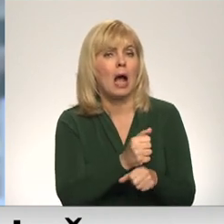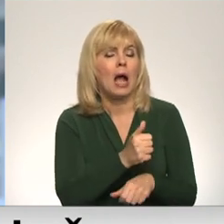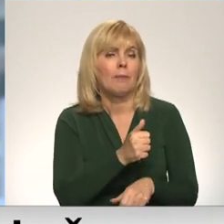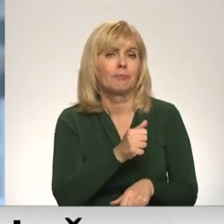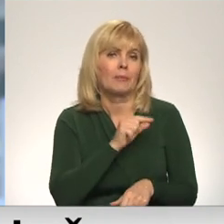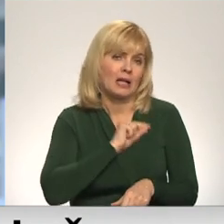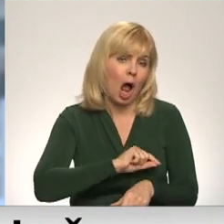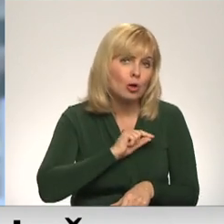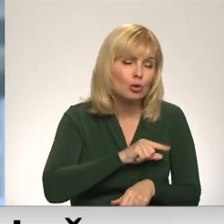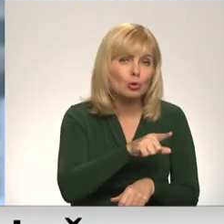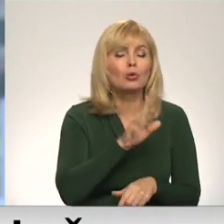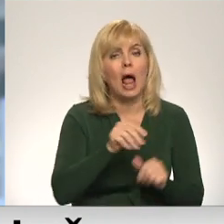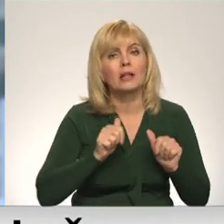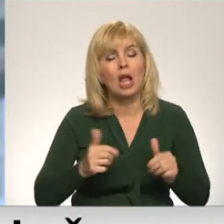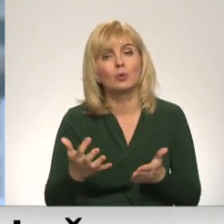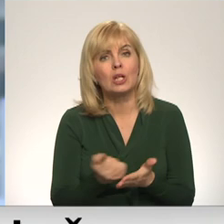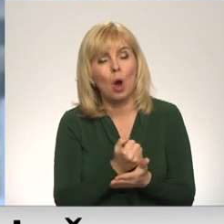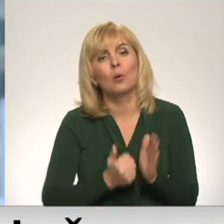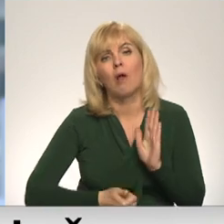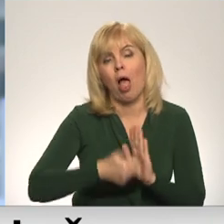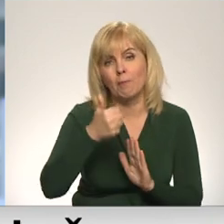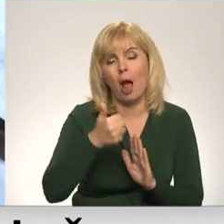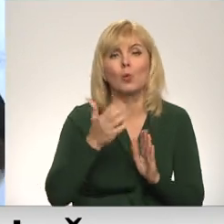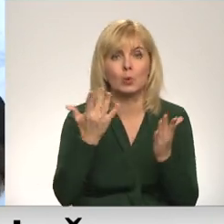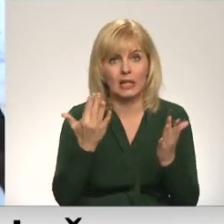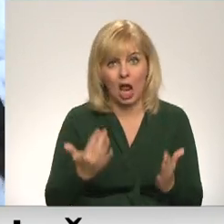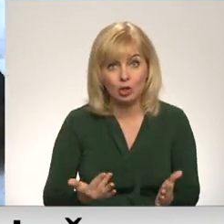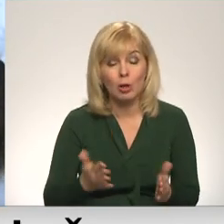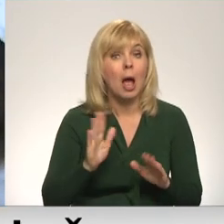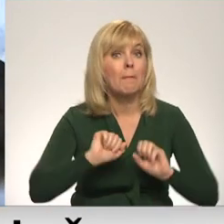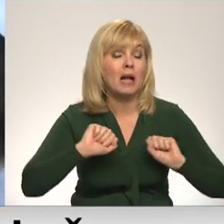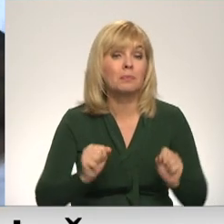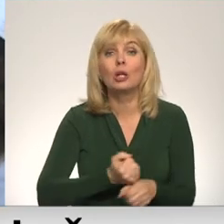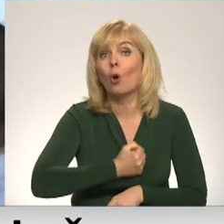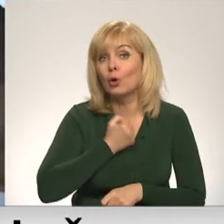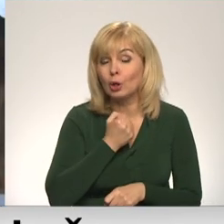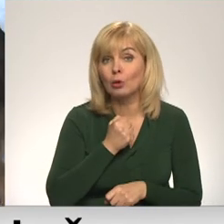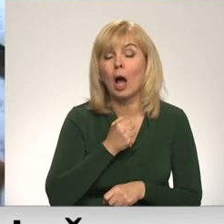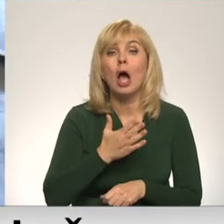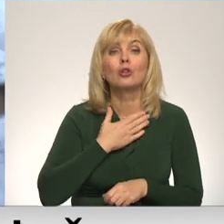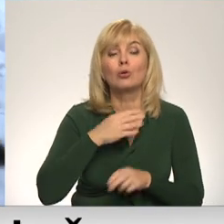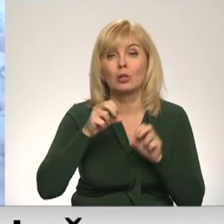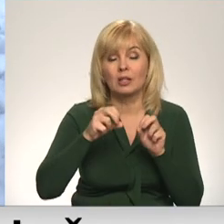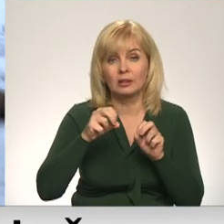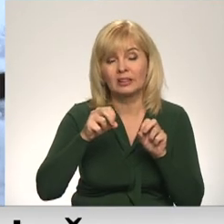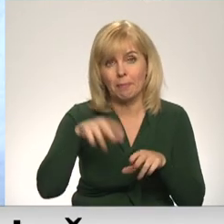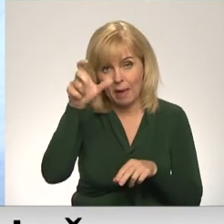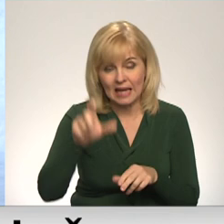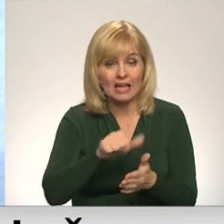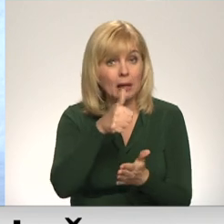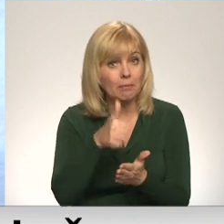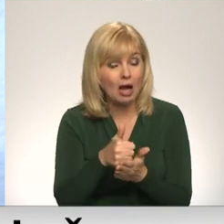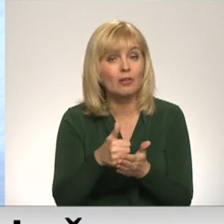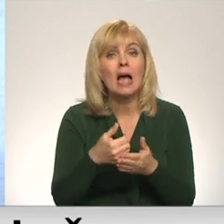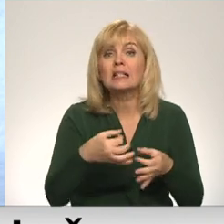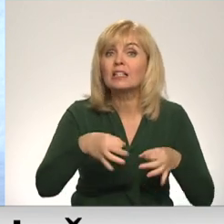dienestā iegūtu pēc iespējas labākus rezultātus. Par spīti grūtībām kinoloģijas centra pārstāvji uzsver, ka